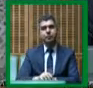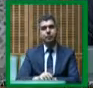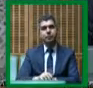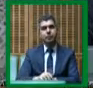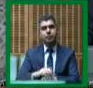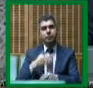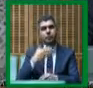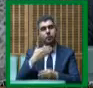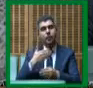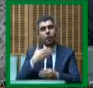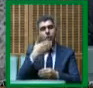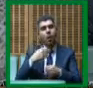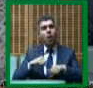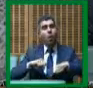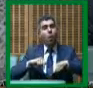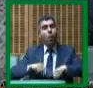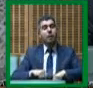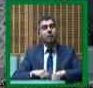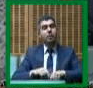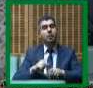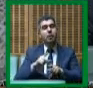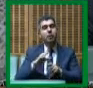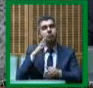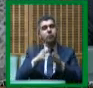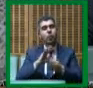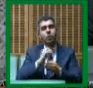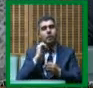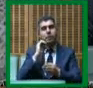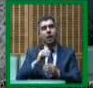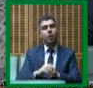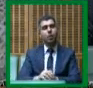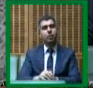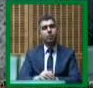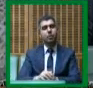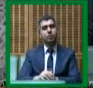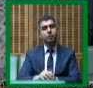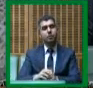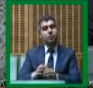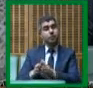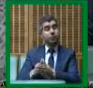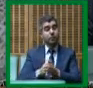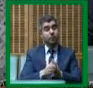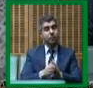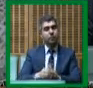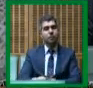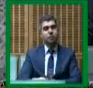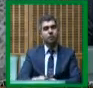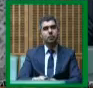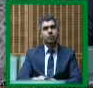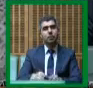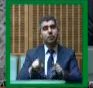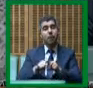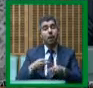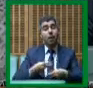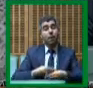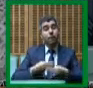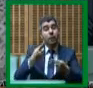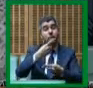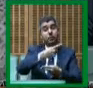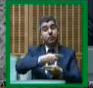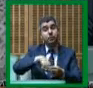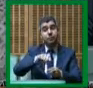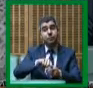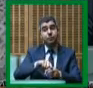شكرا، ونشكر السيد الوزير على مساهمته قيمه في هذه الجلسه. قبل ان ارفع الجلسه ادعو